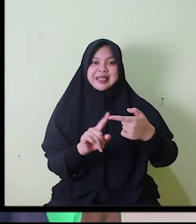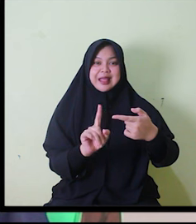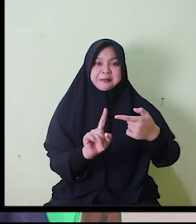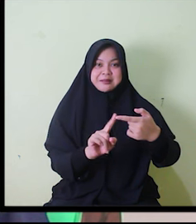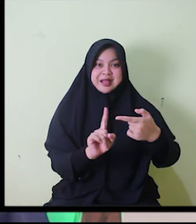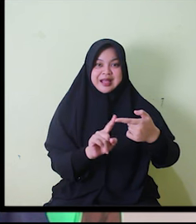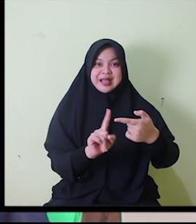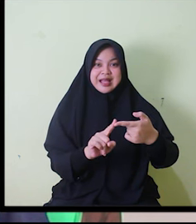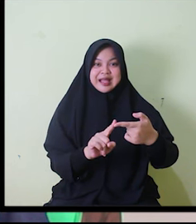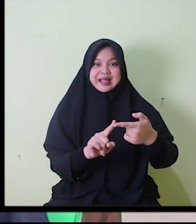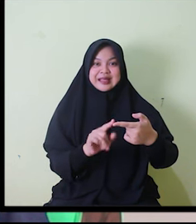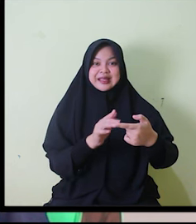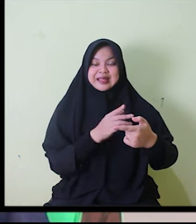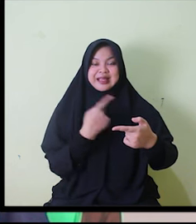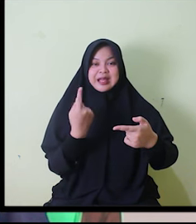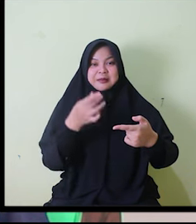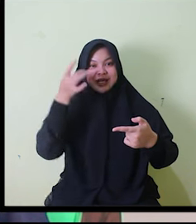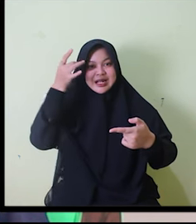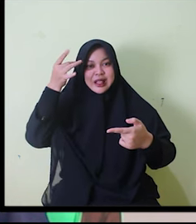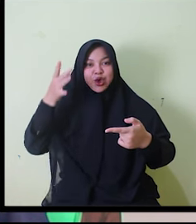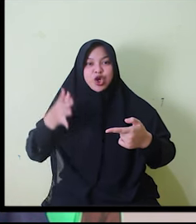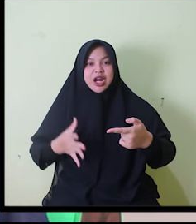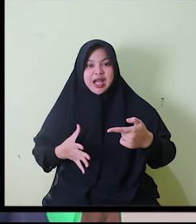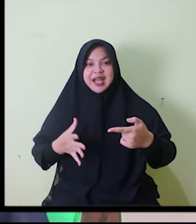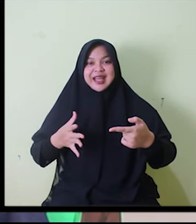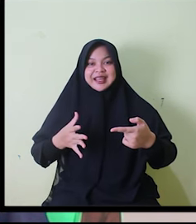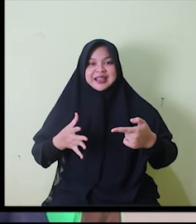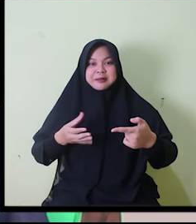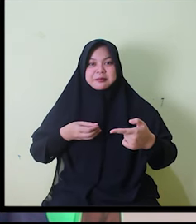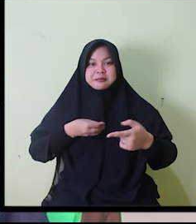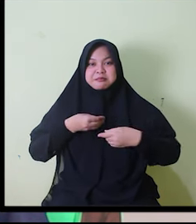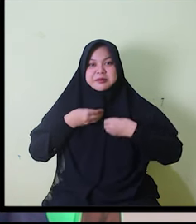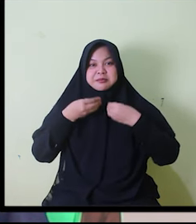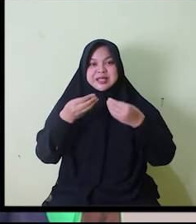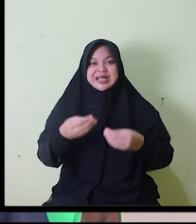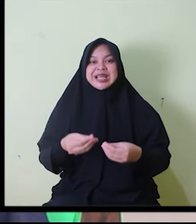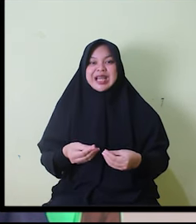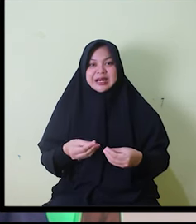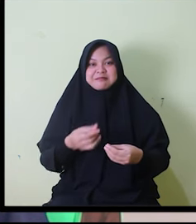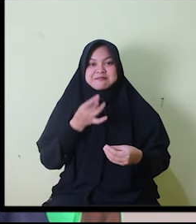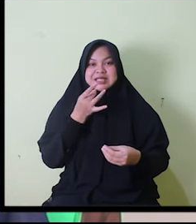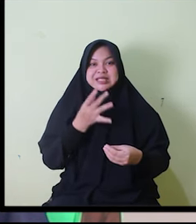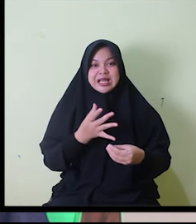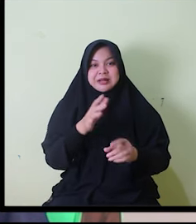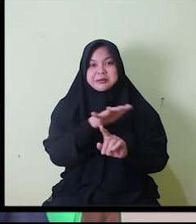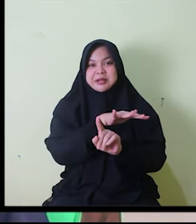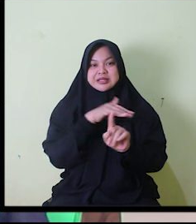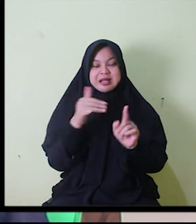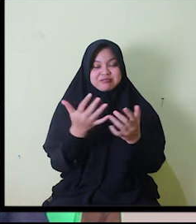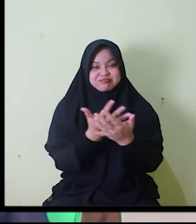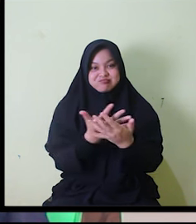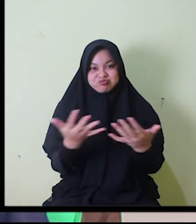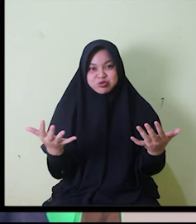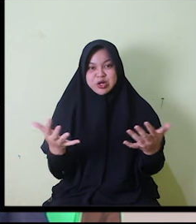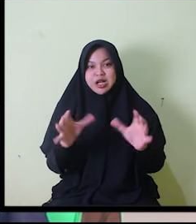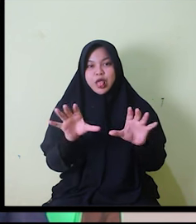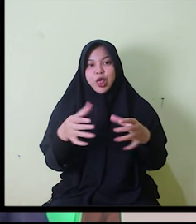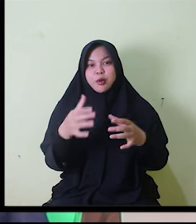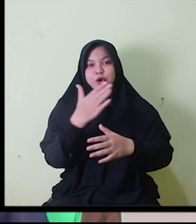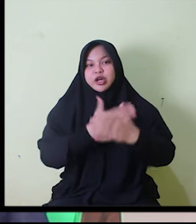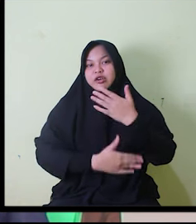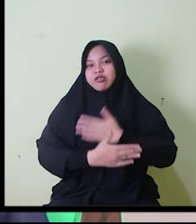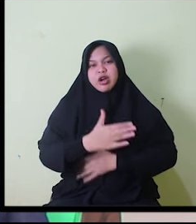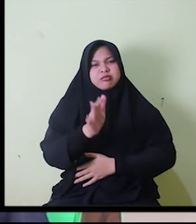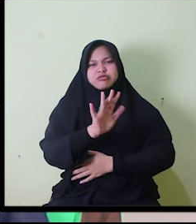cura Grinting ini ingin memberikan pesan kepada P seluruh masyarakat bahwa kelompok di faabel ini tidak hanya